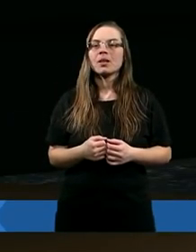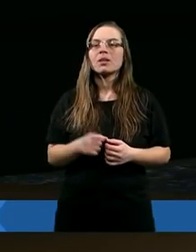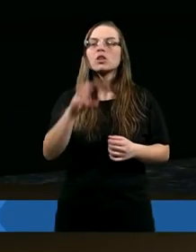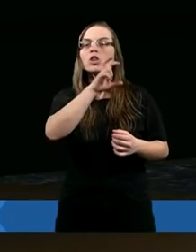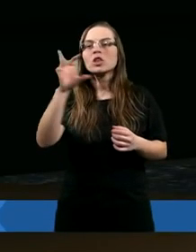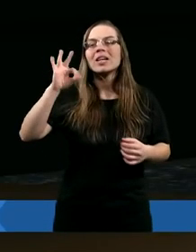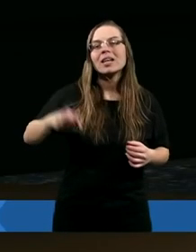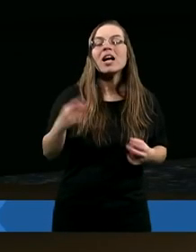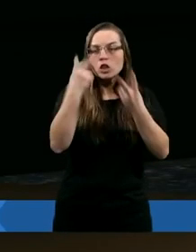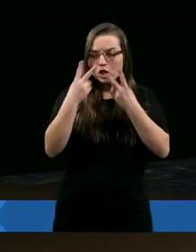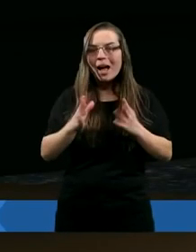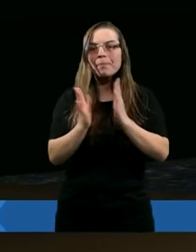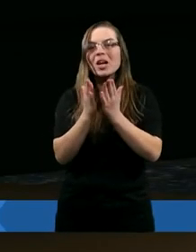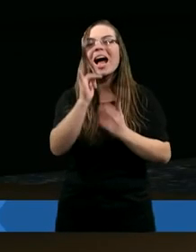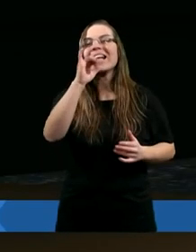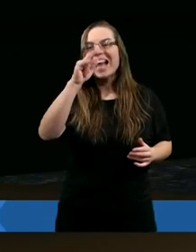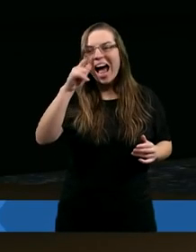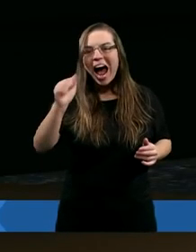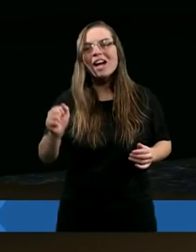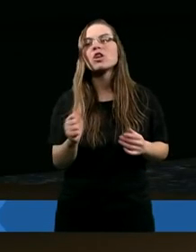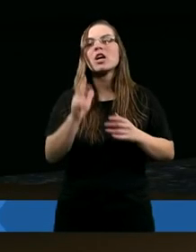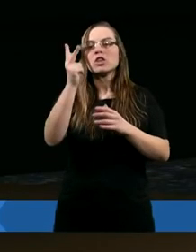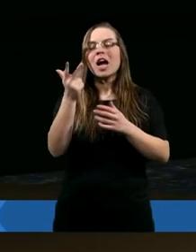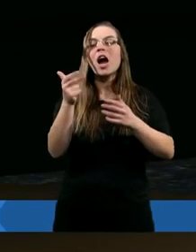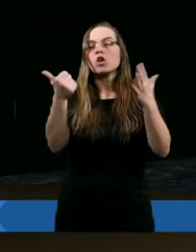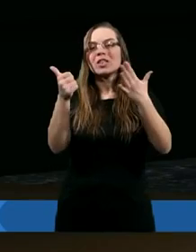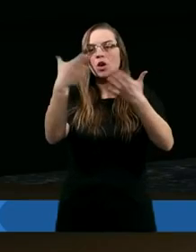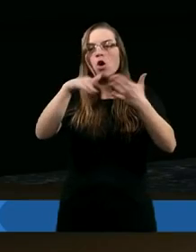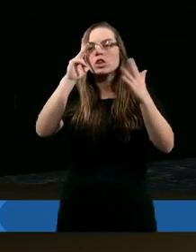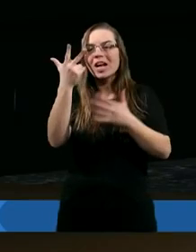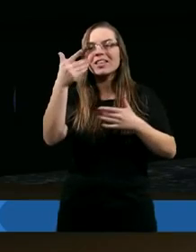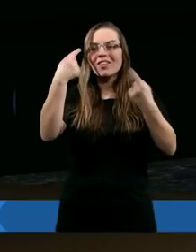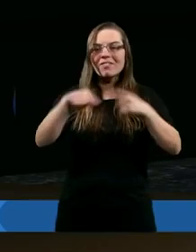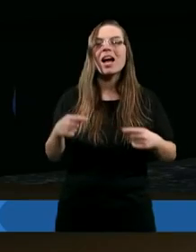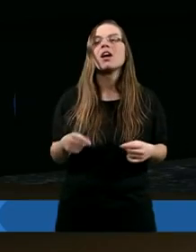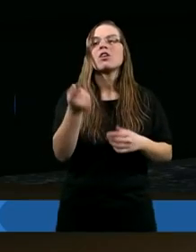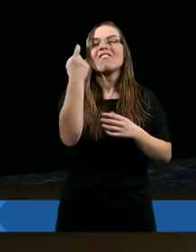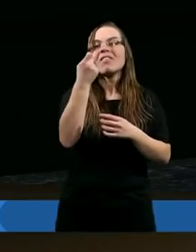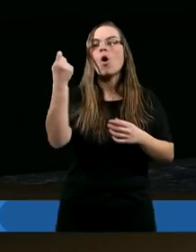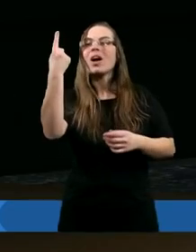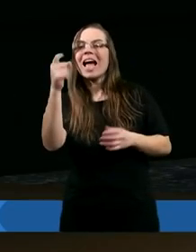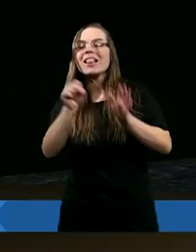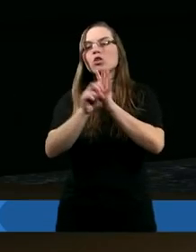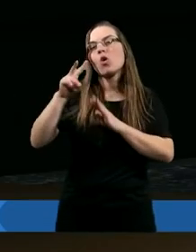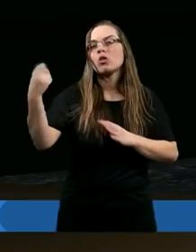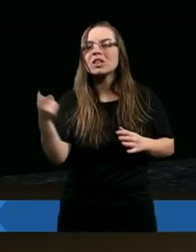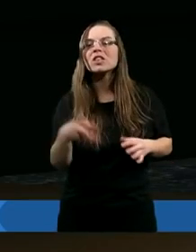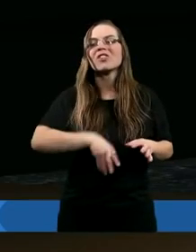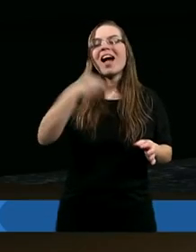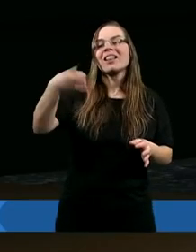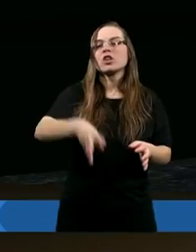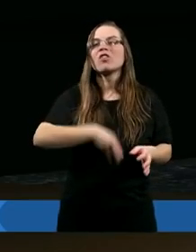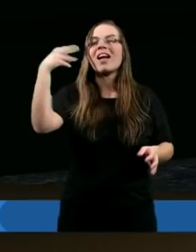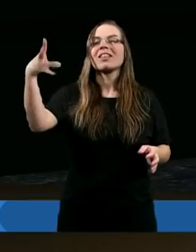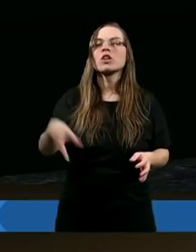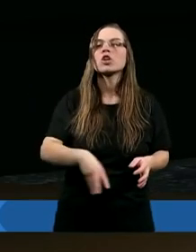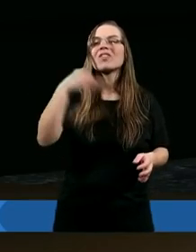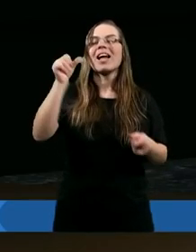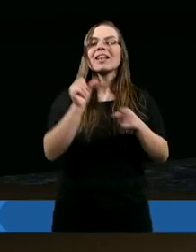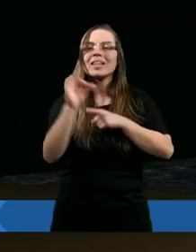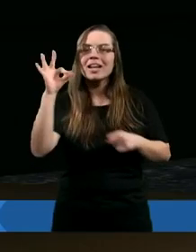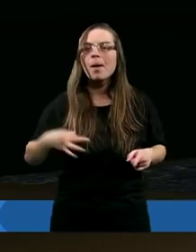Czytam z Księgi Izajasza szóstego rozdziału trzeci wiersz. I wołał jeden do drugiego Święty, święty,